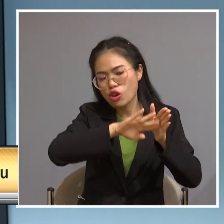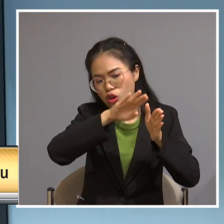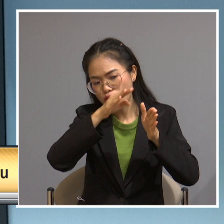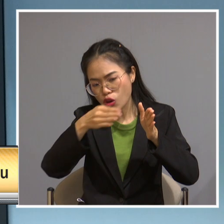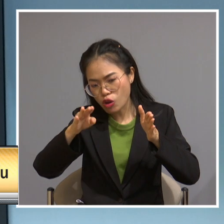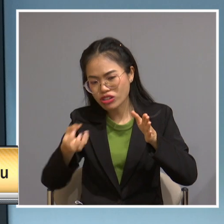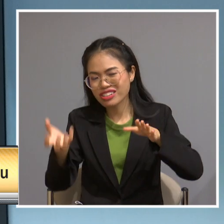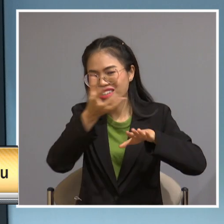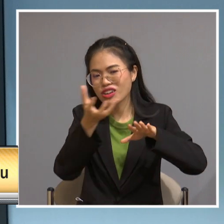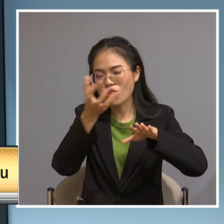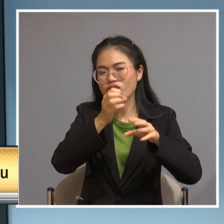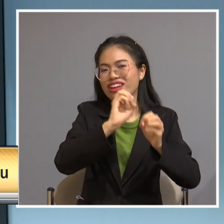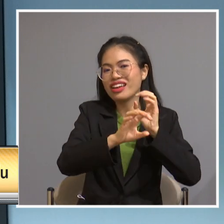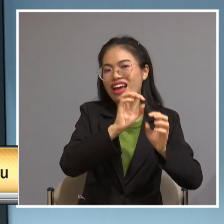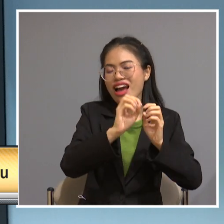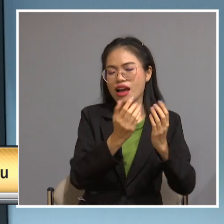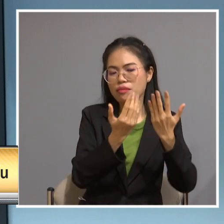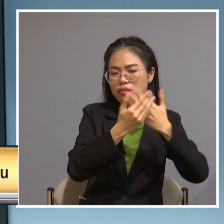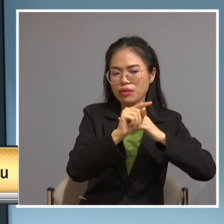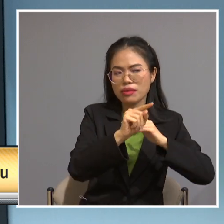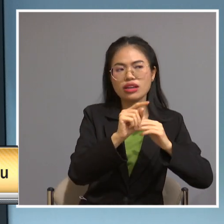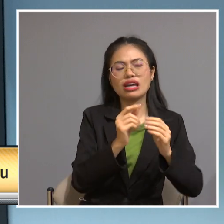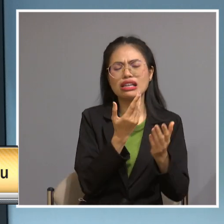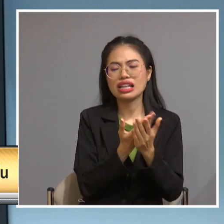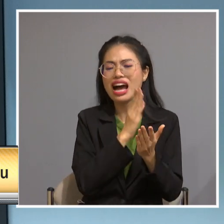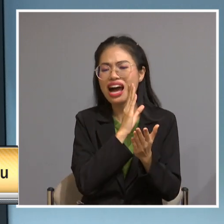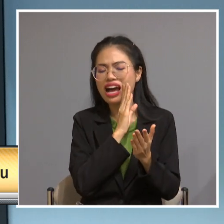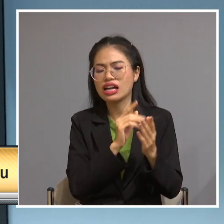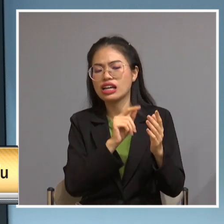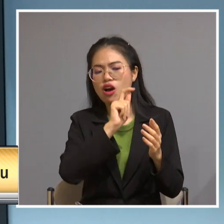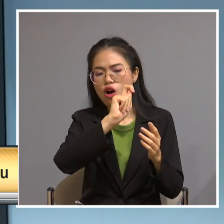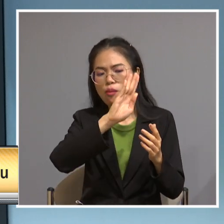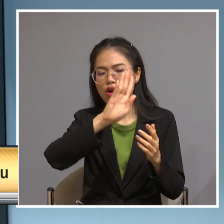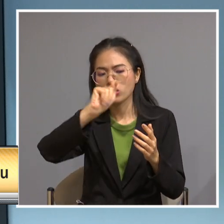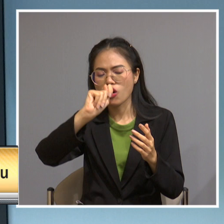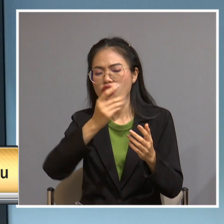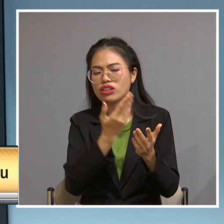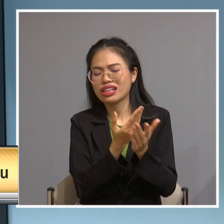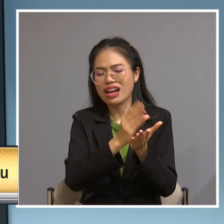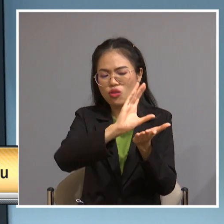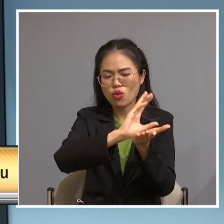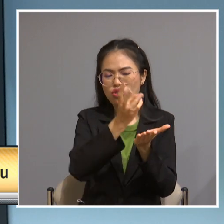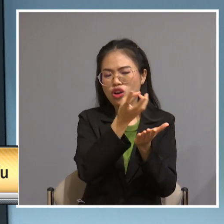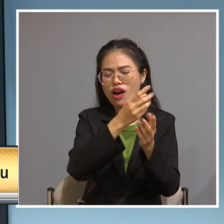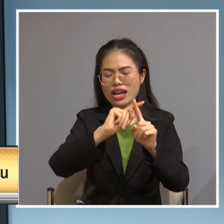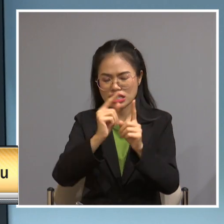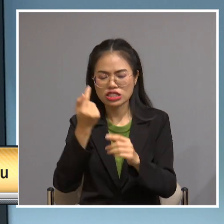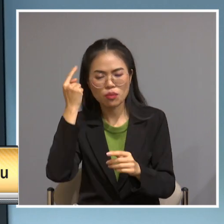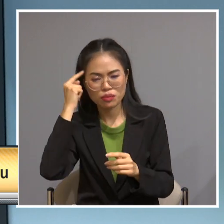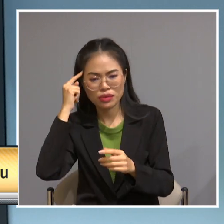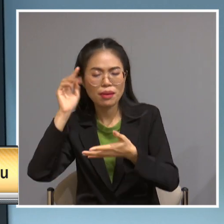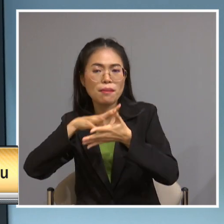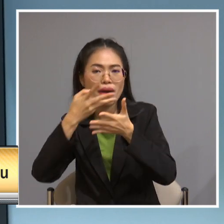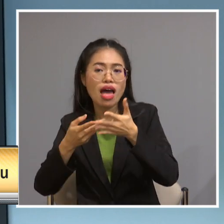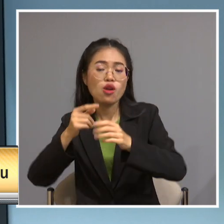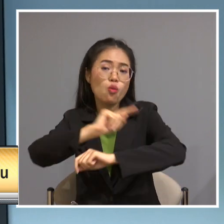้องถินที่วประมาณน้อยนี่กจะมปัหาเรื่องนี้อาจจะตองมแ่งวนเก็บขยะทั่วไป ขยะอัตราย ข